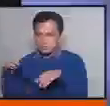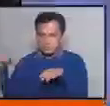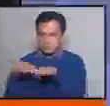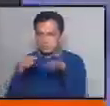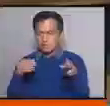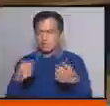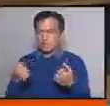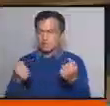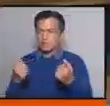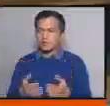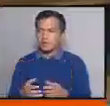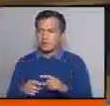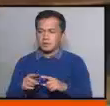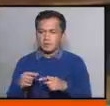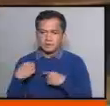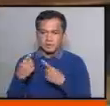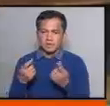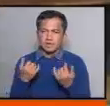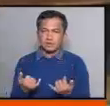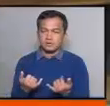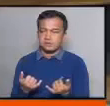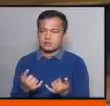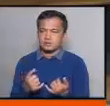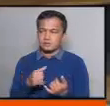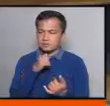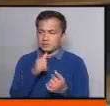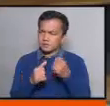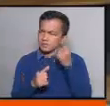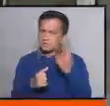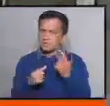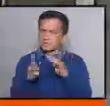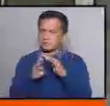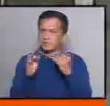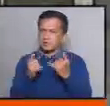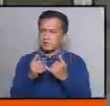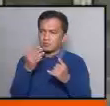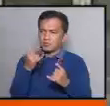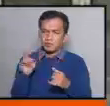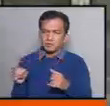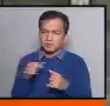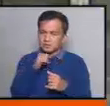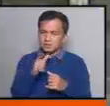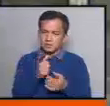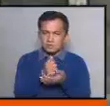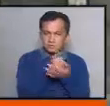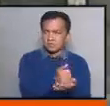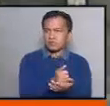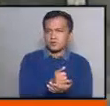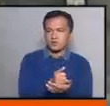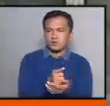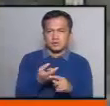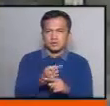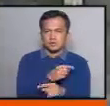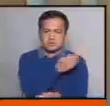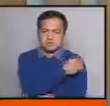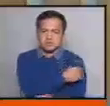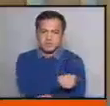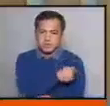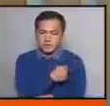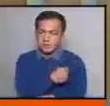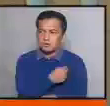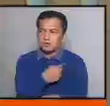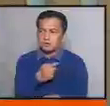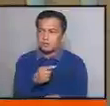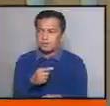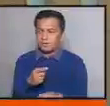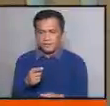nakabundol na driver. Pero hanggang ngayon, hindi raw maunawaan ng barangay kung bakit hindi rumesponde ang mga taga-ospital. Ang